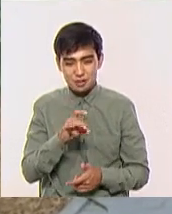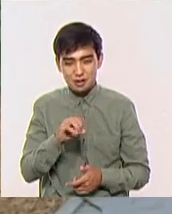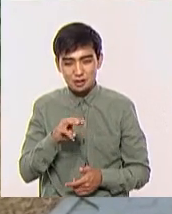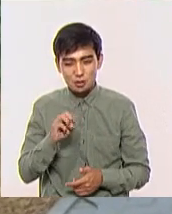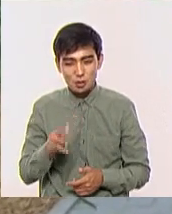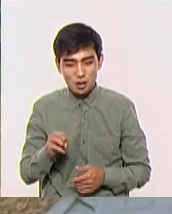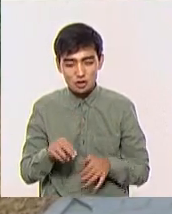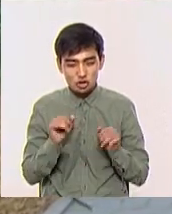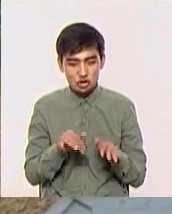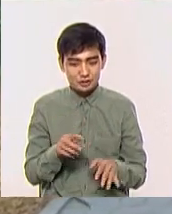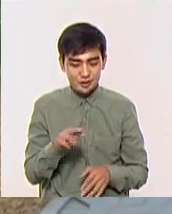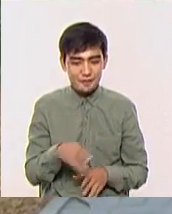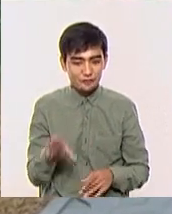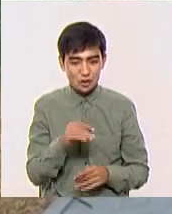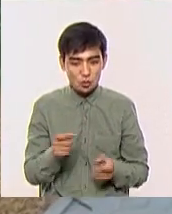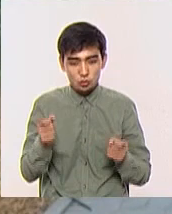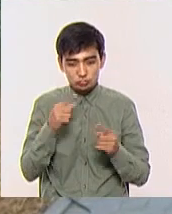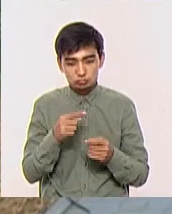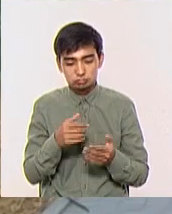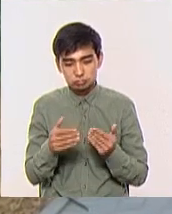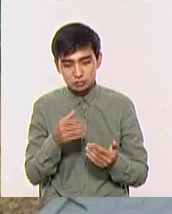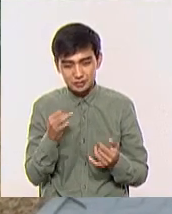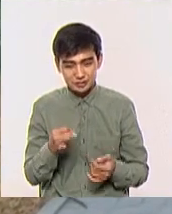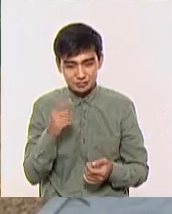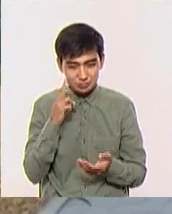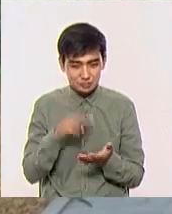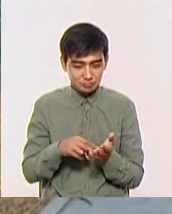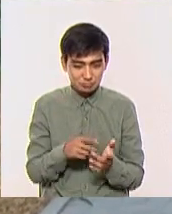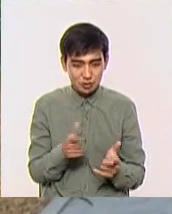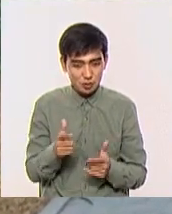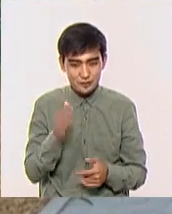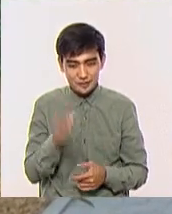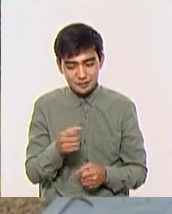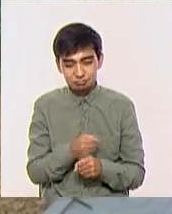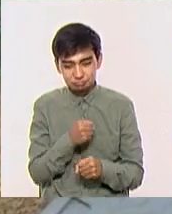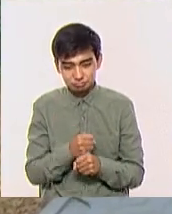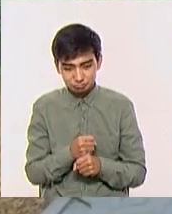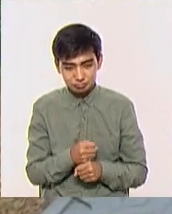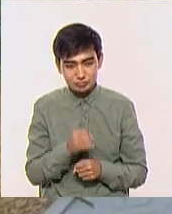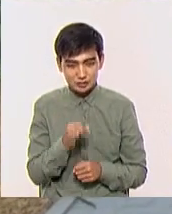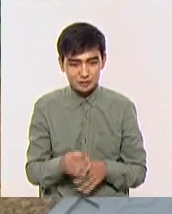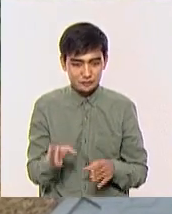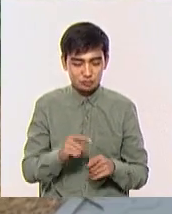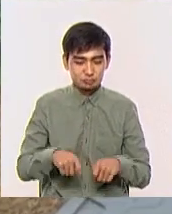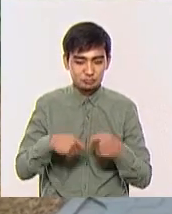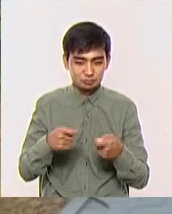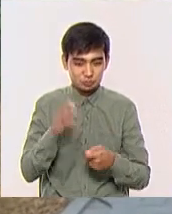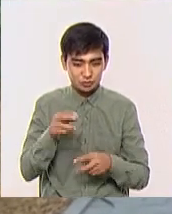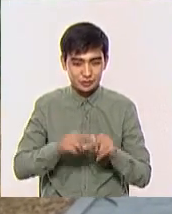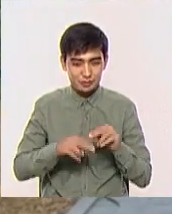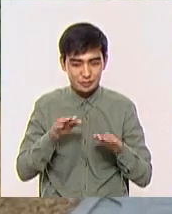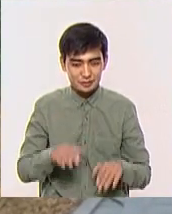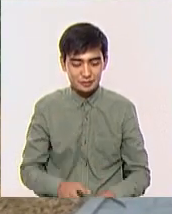решения. Они все разъяснили, сказали, за 2 дня все подготовят, сделают, и все будет передано в Управление строительства.